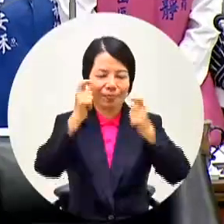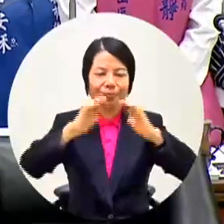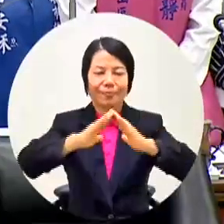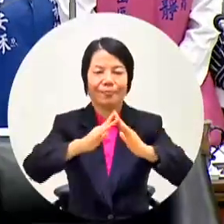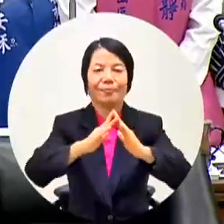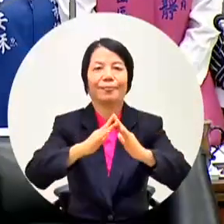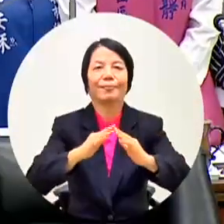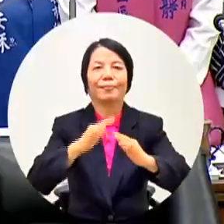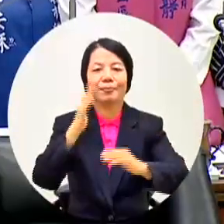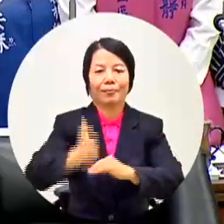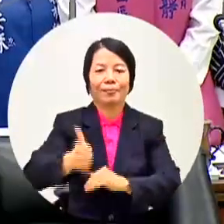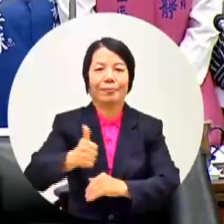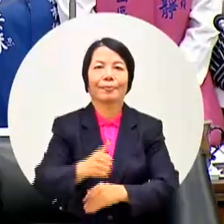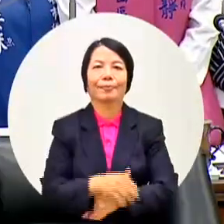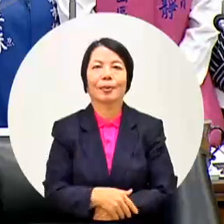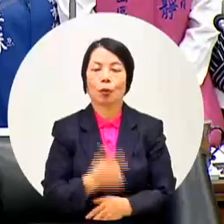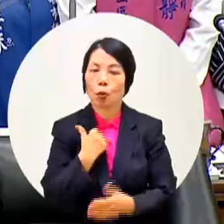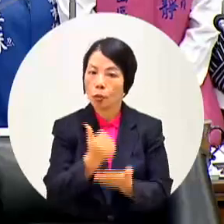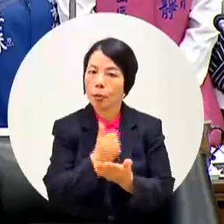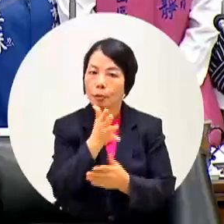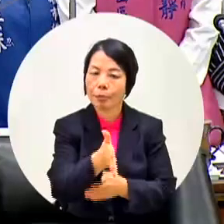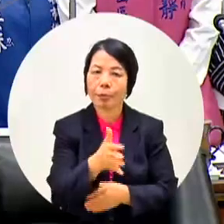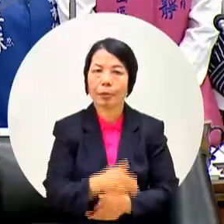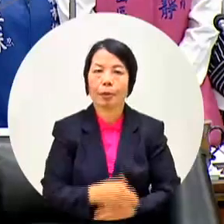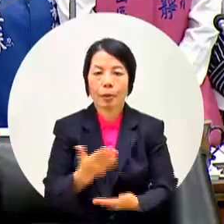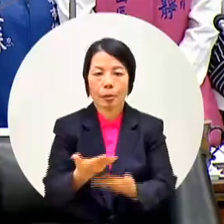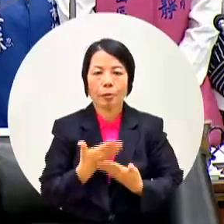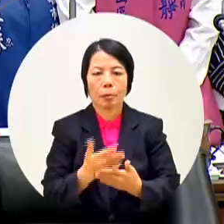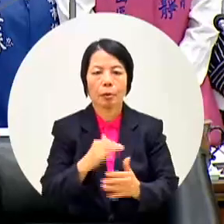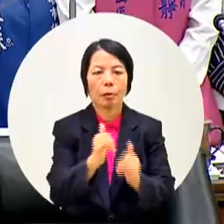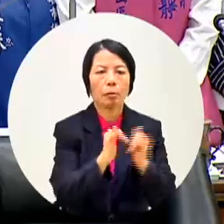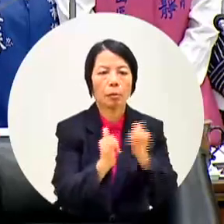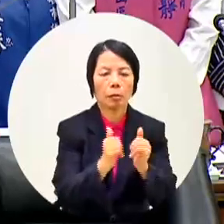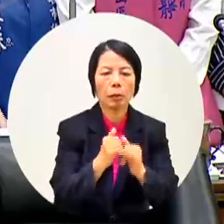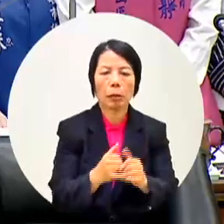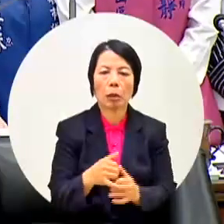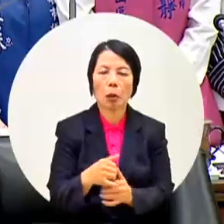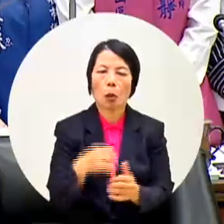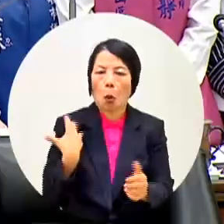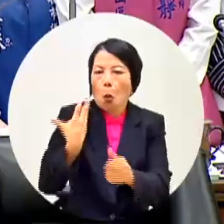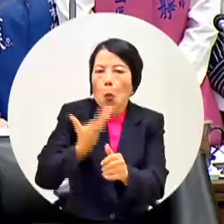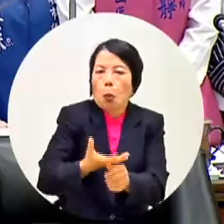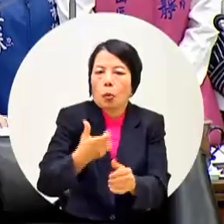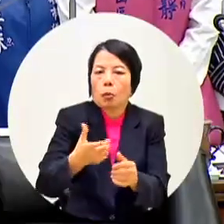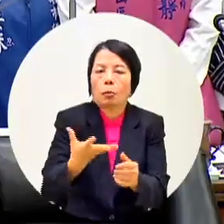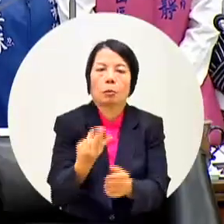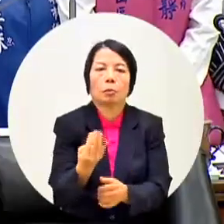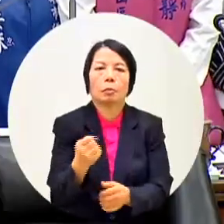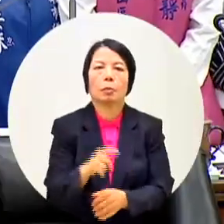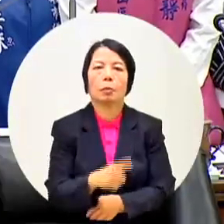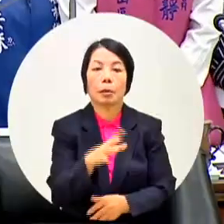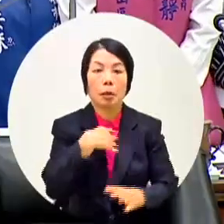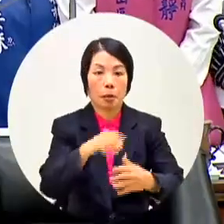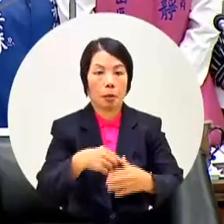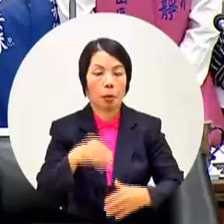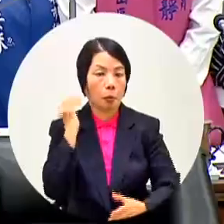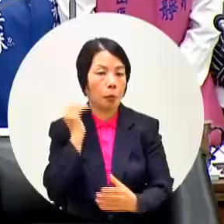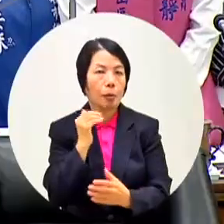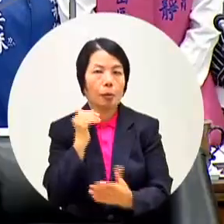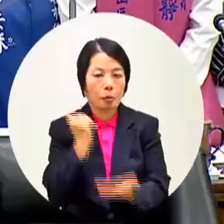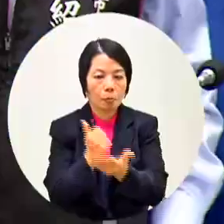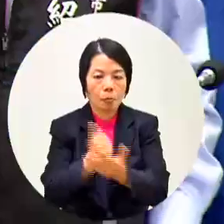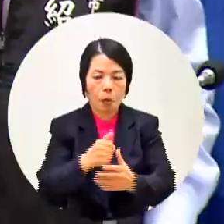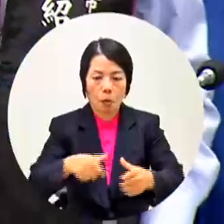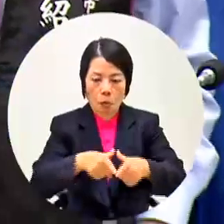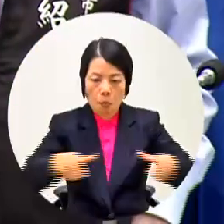受了多少市民朋友的附托，你知道吗？你一共拿了多少票？来，市长，你答复一下。你一共拿了几票，你知